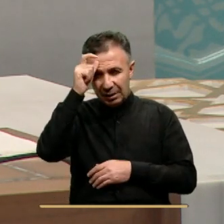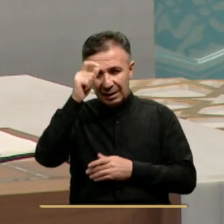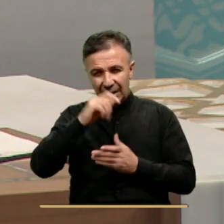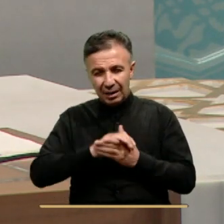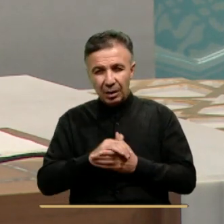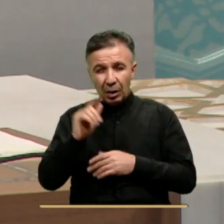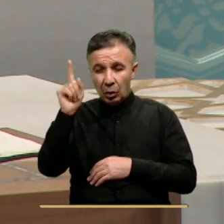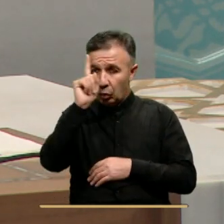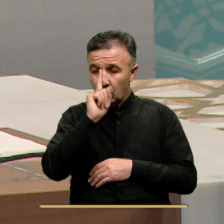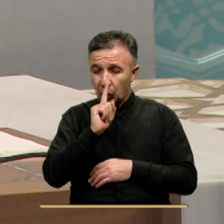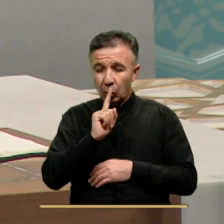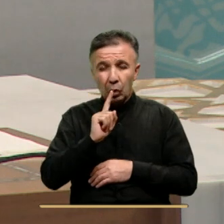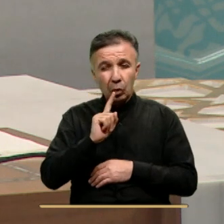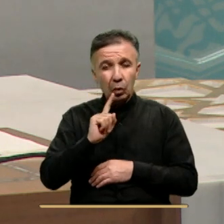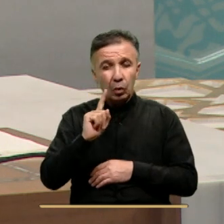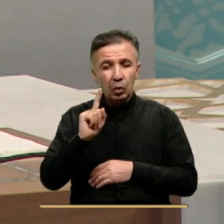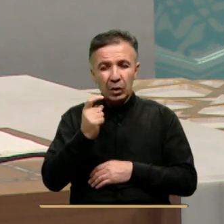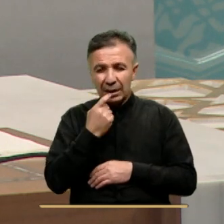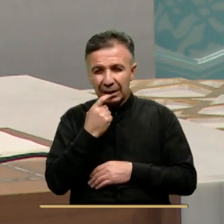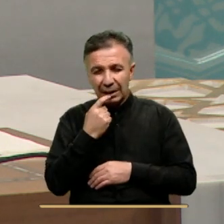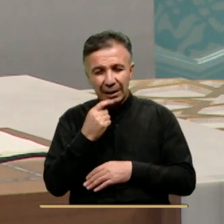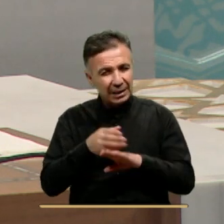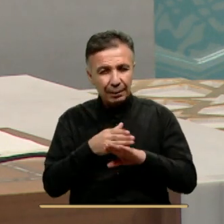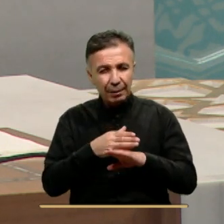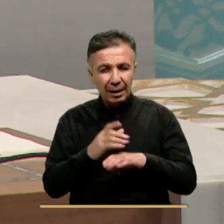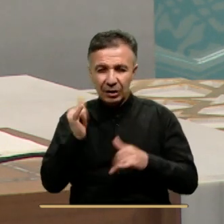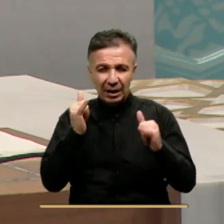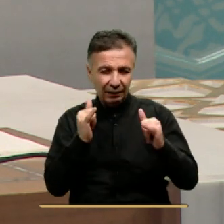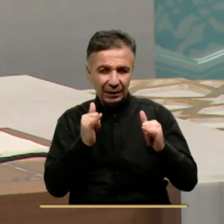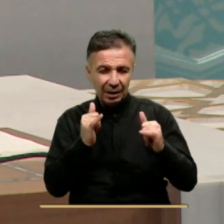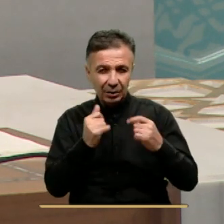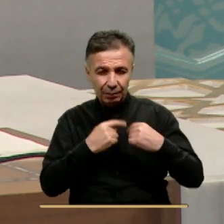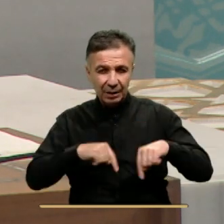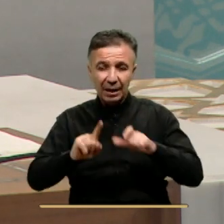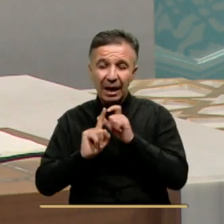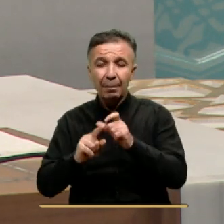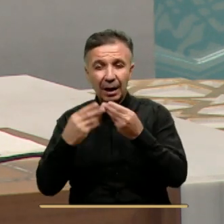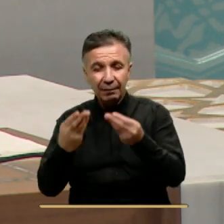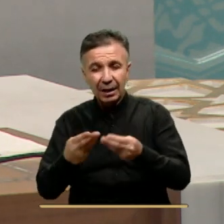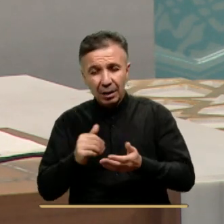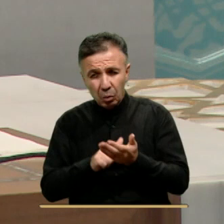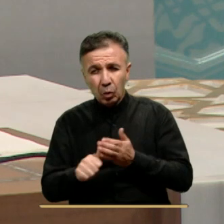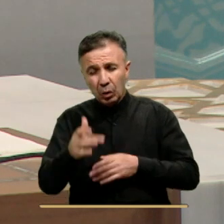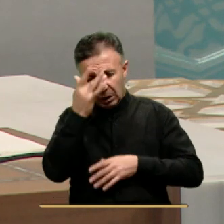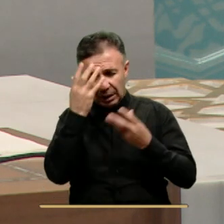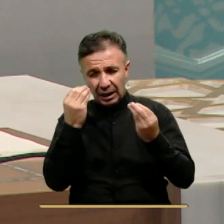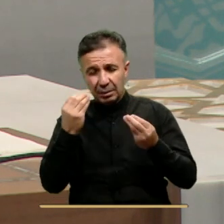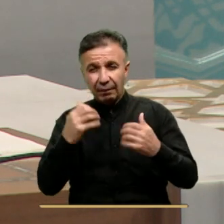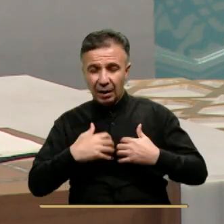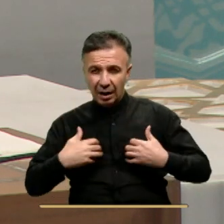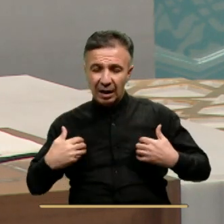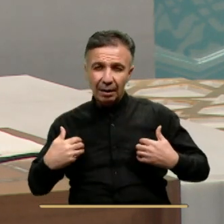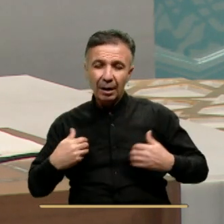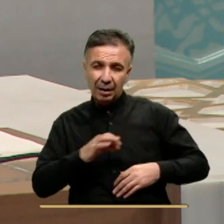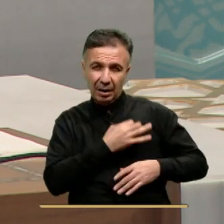Cennet vatanımızı bizlere miras bırakan emanet bırakan tüm şehitlerimize ve kahraman Gazilerimize